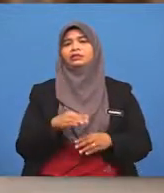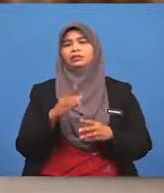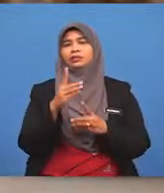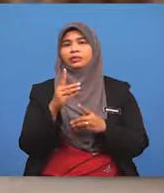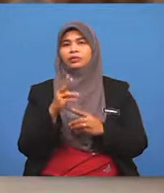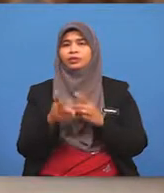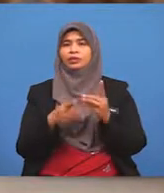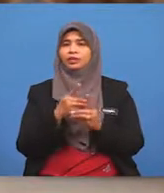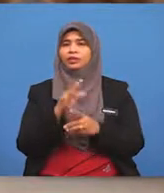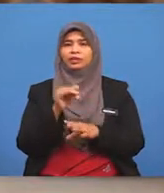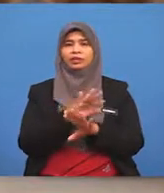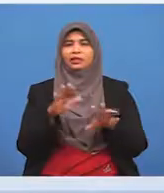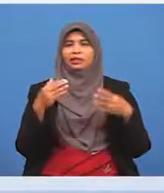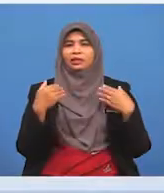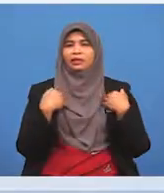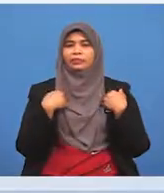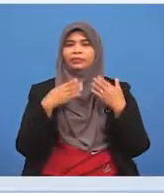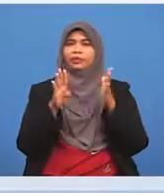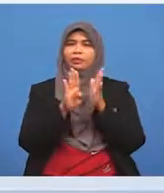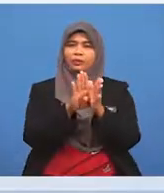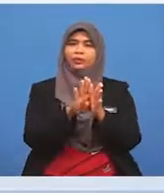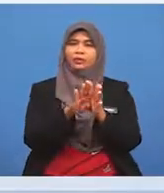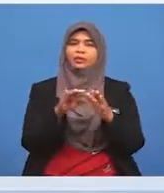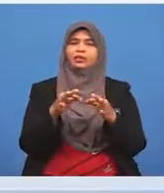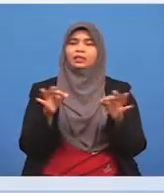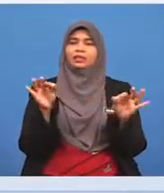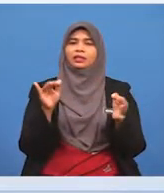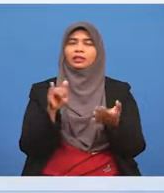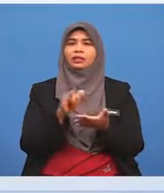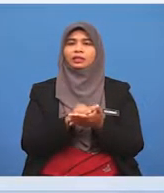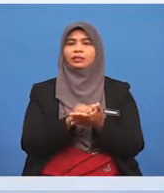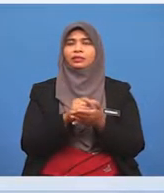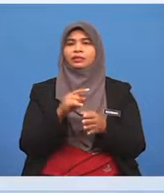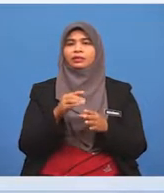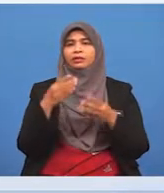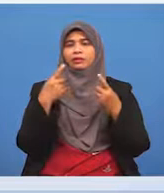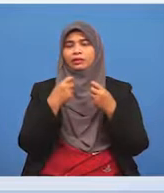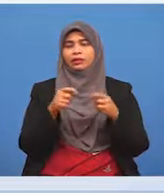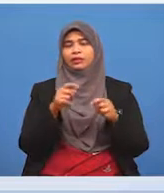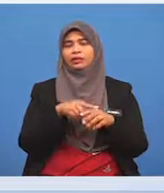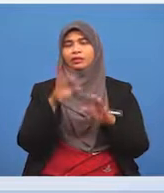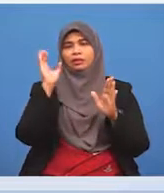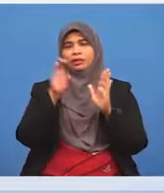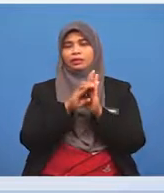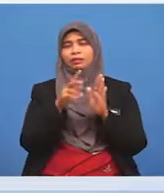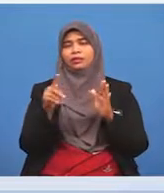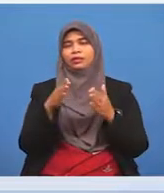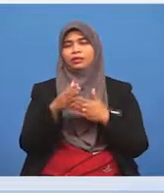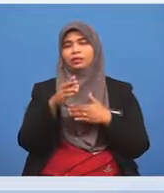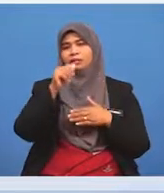digambarkan oleh Allah Subhanahu Wa Taala dalam ayat ke-30 surah Al-Anbiya. A'udzubillahi minasyaitonir